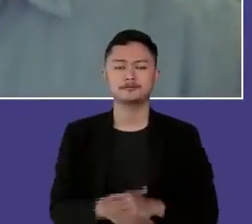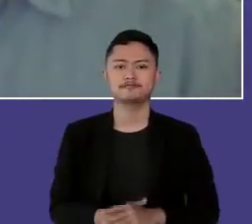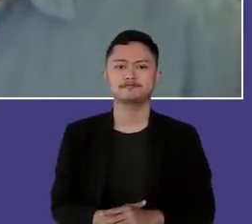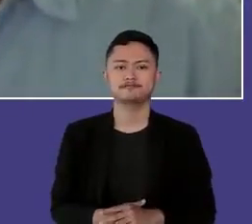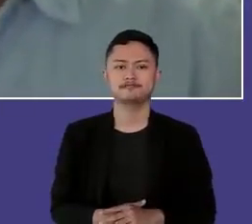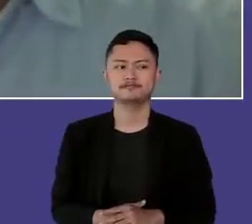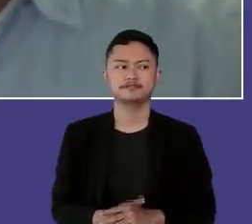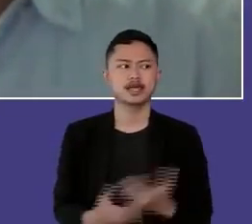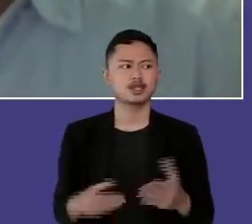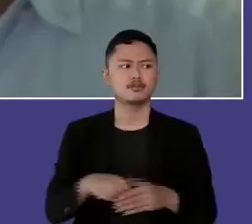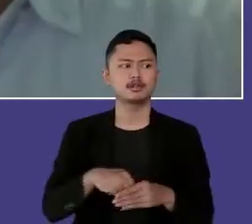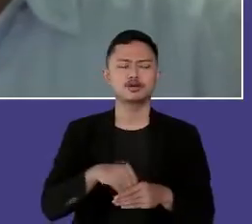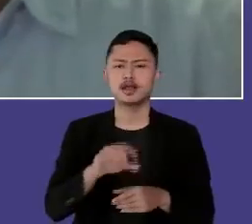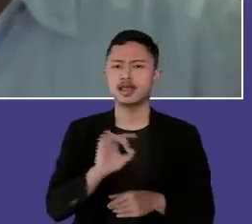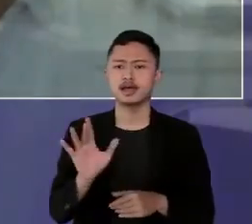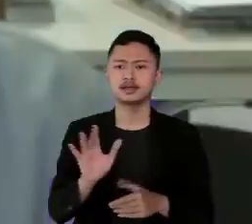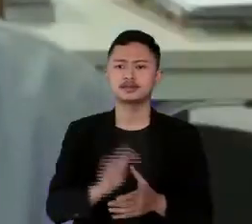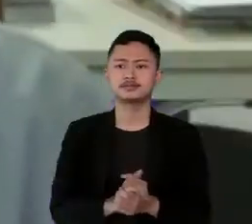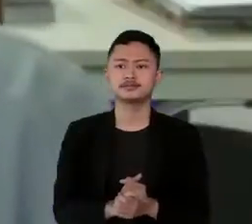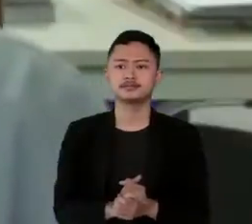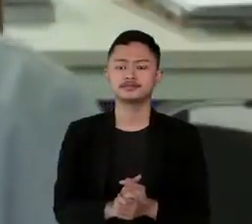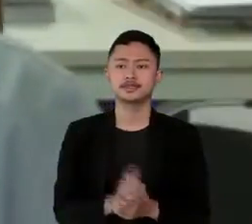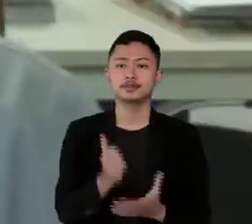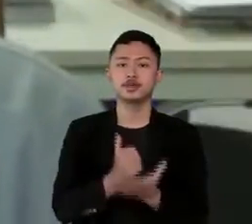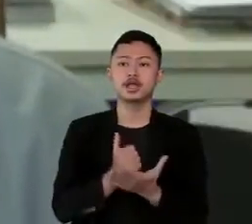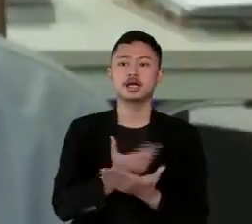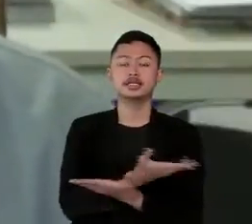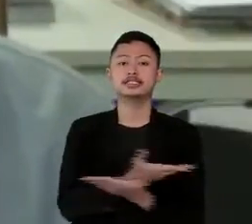atau ada saran lain semua